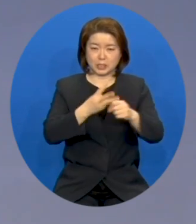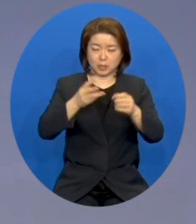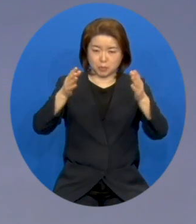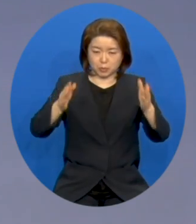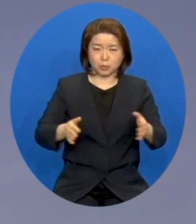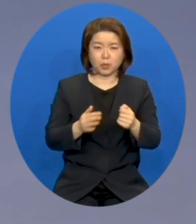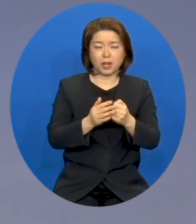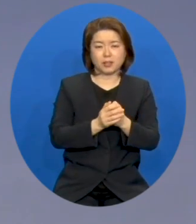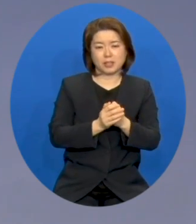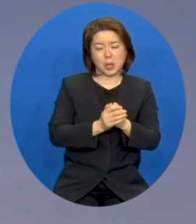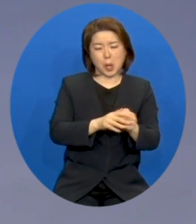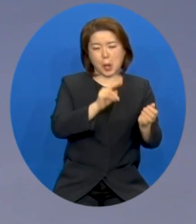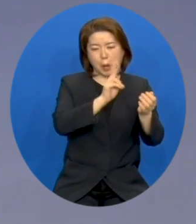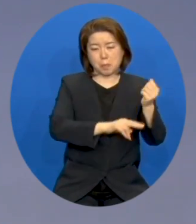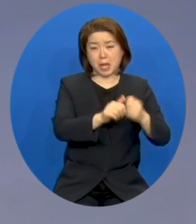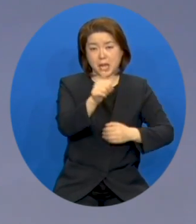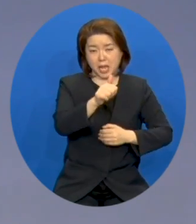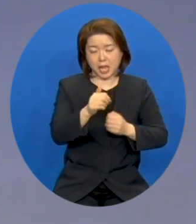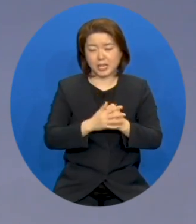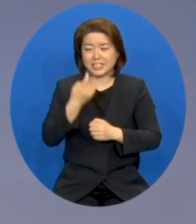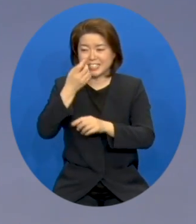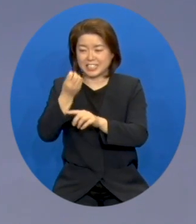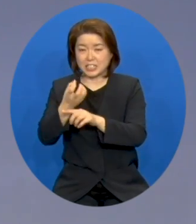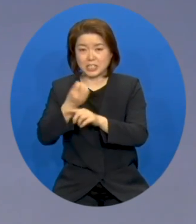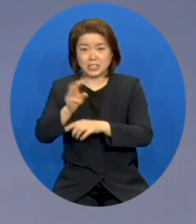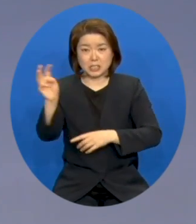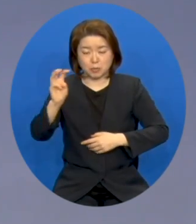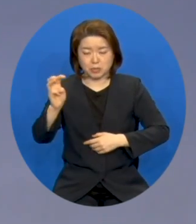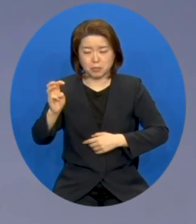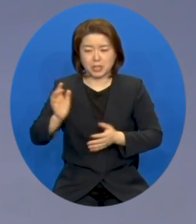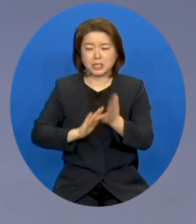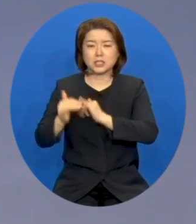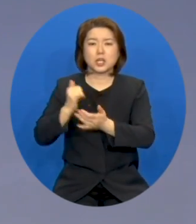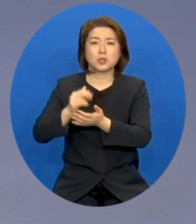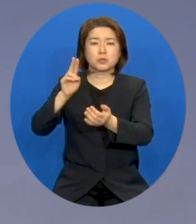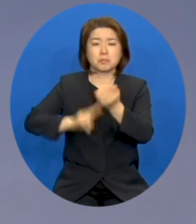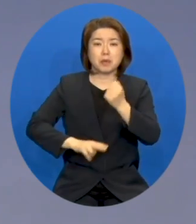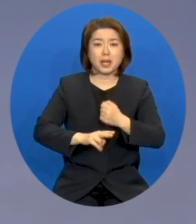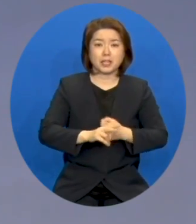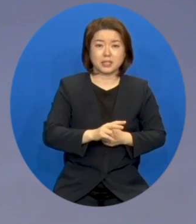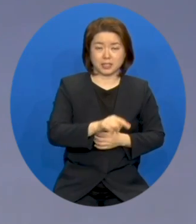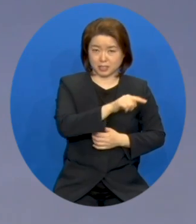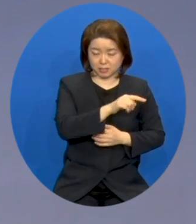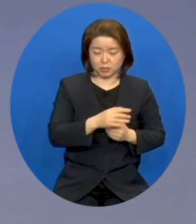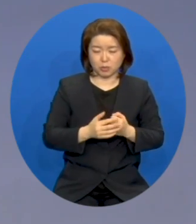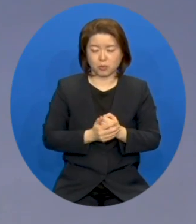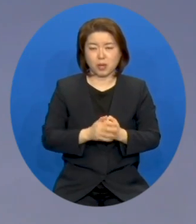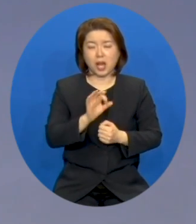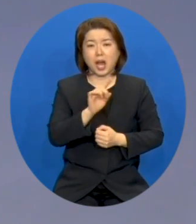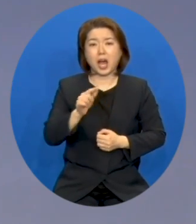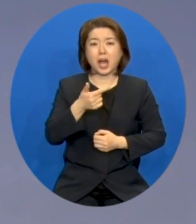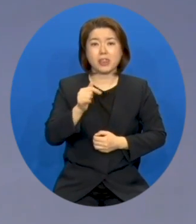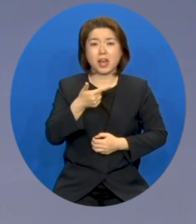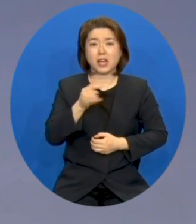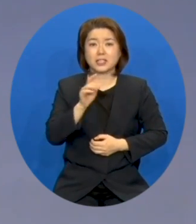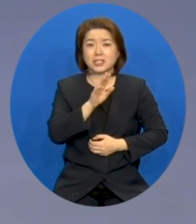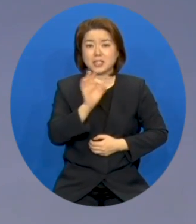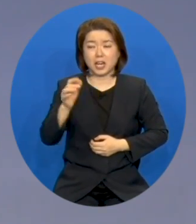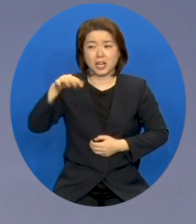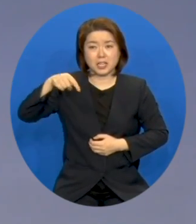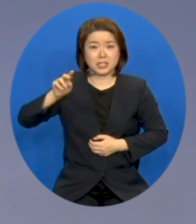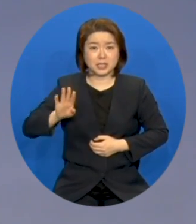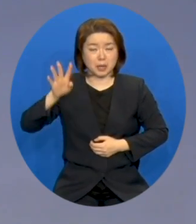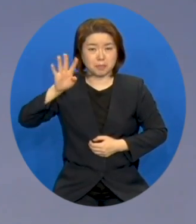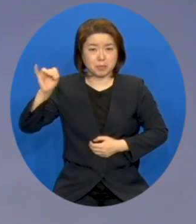동고동락했으면서도 은30에 예수님 팔아버리고 말았습니다. 아나니아와 삽비라, 오순절